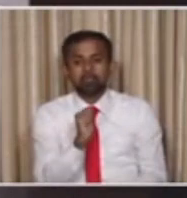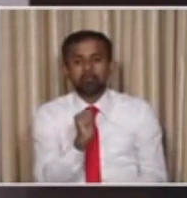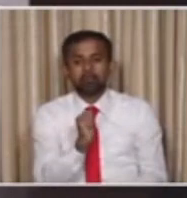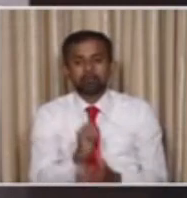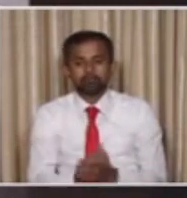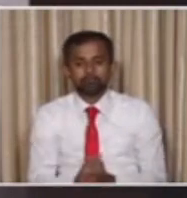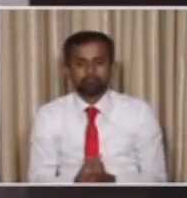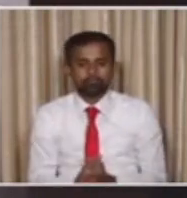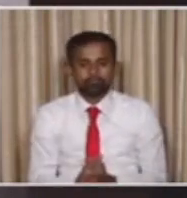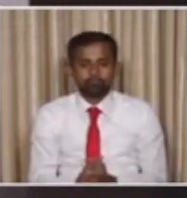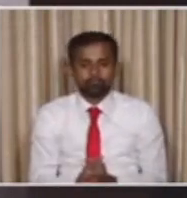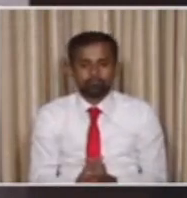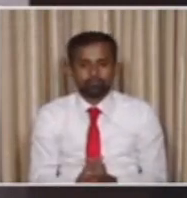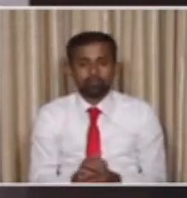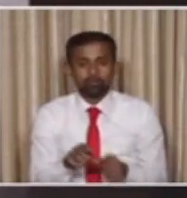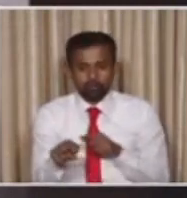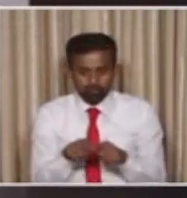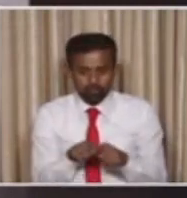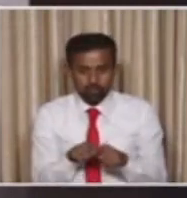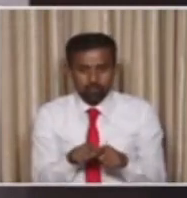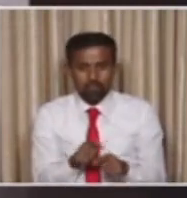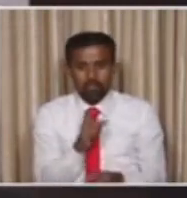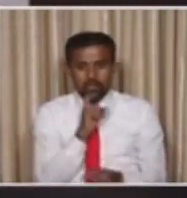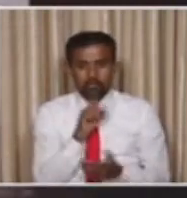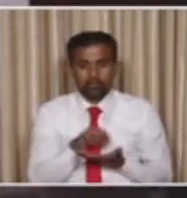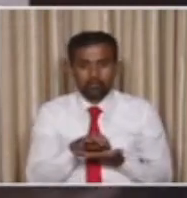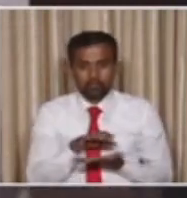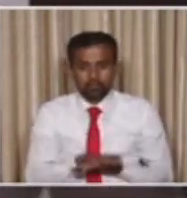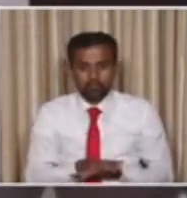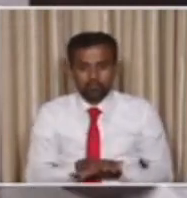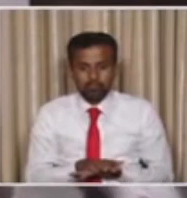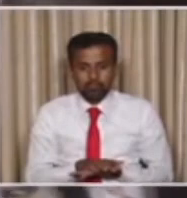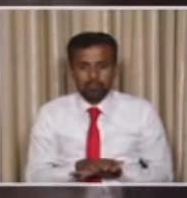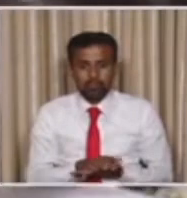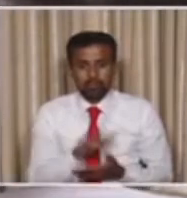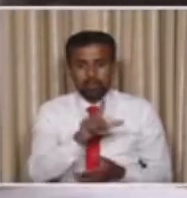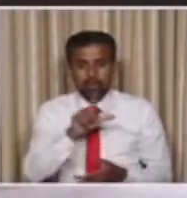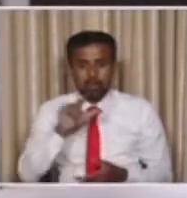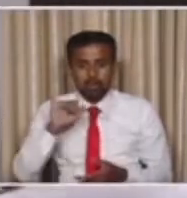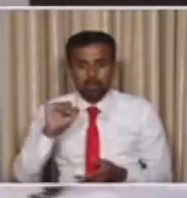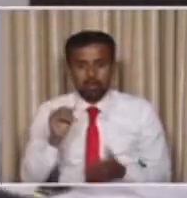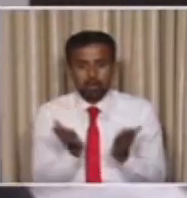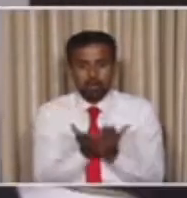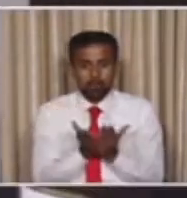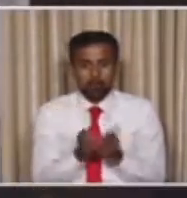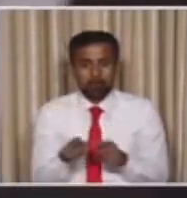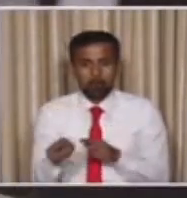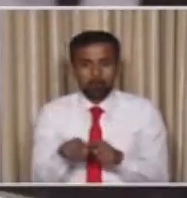මොනවාද? එසේම නඩු තීන්දුවේ 76 වන පිටුවේ සඳහන් පරිදි